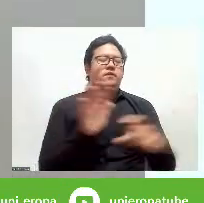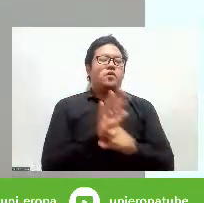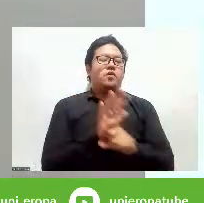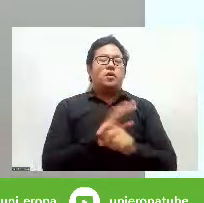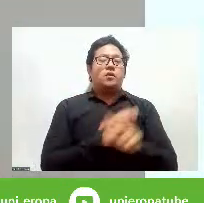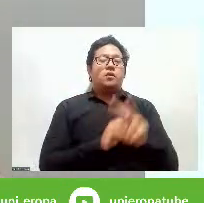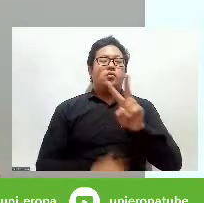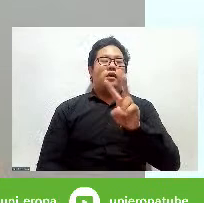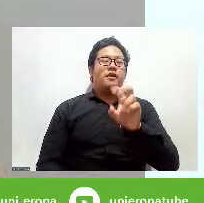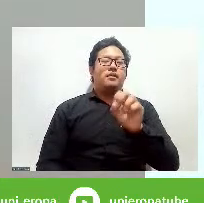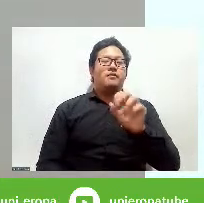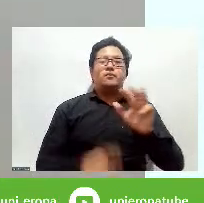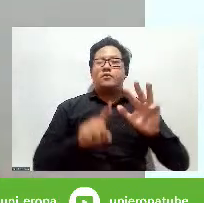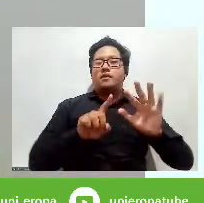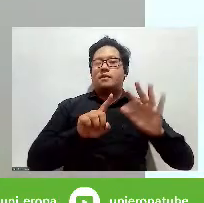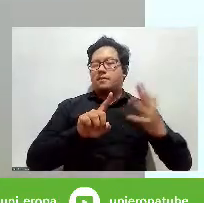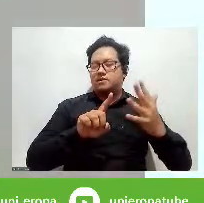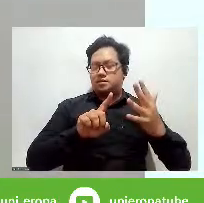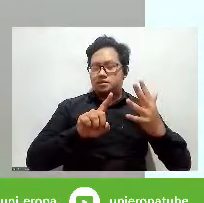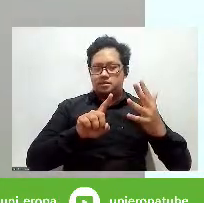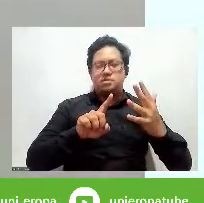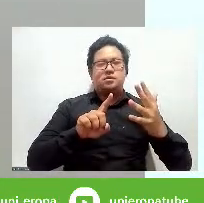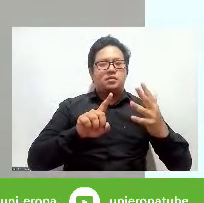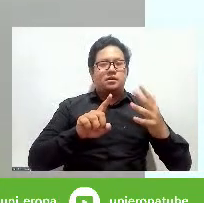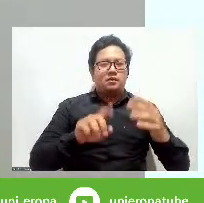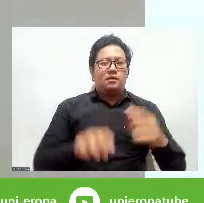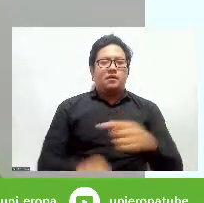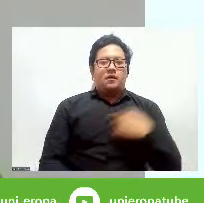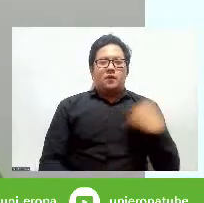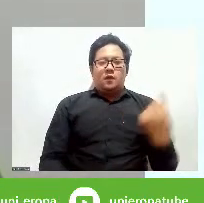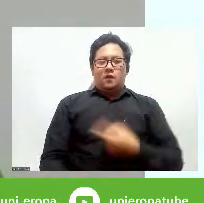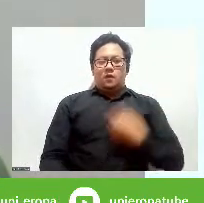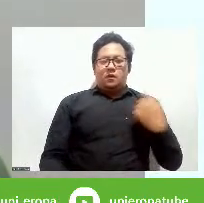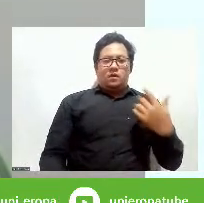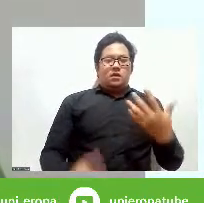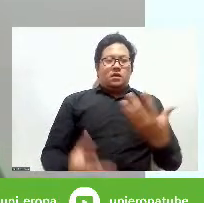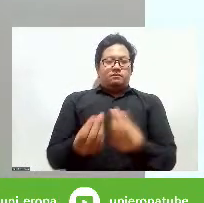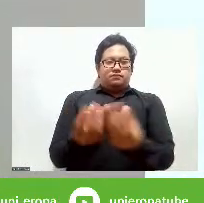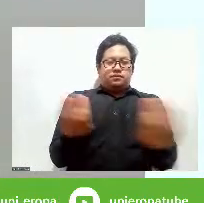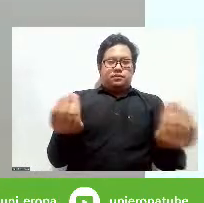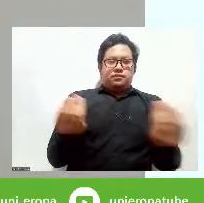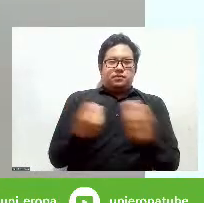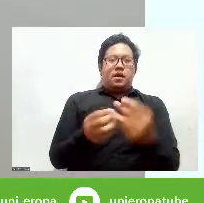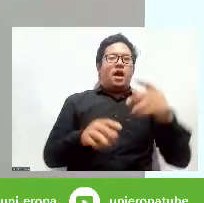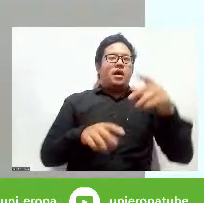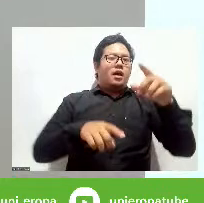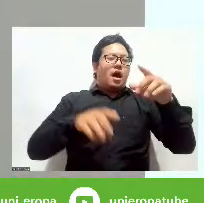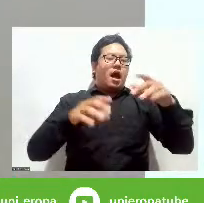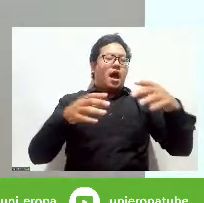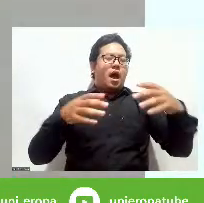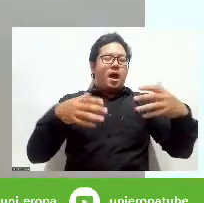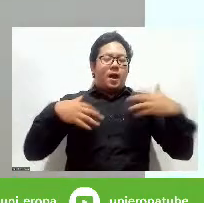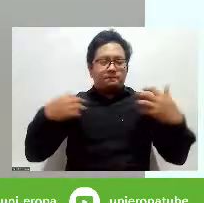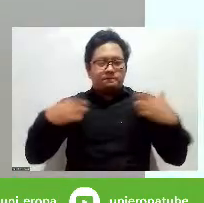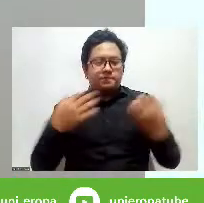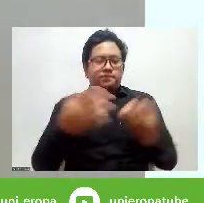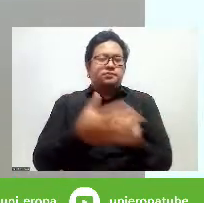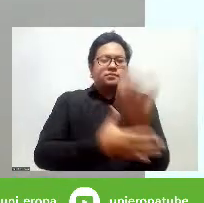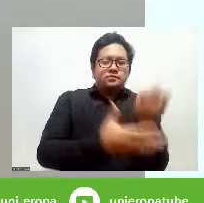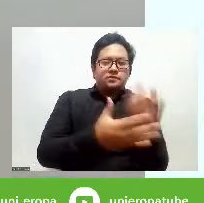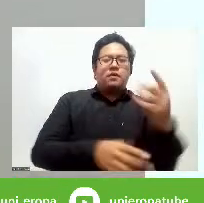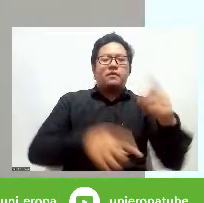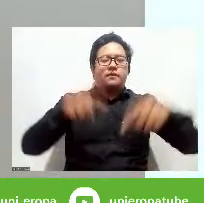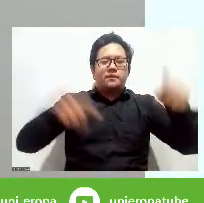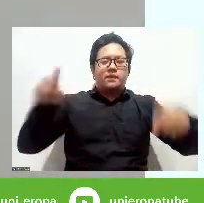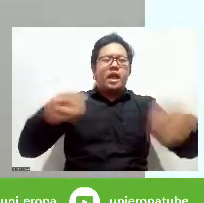Hai kerugian kita dari kehilangan kehilangan paycor Siti carbon canned lain-lainnya